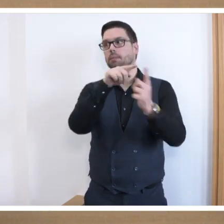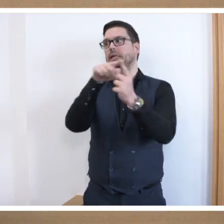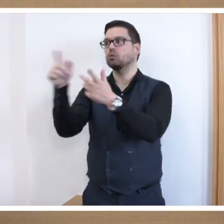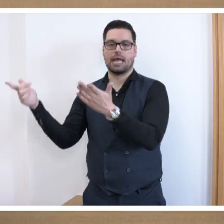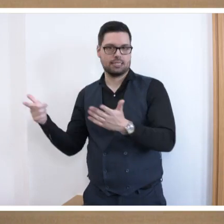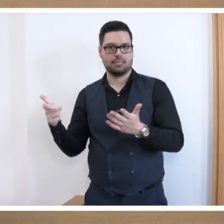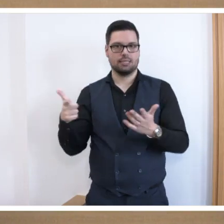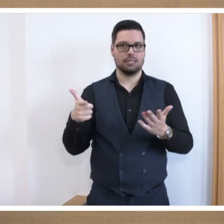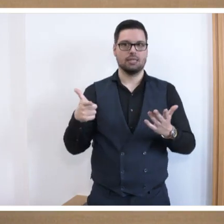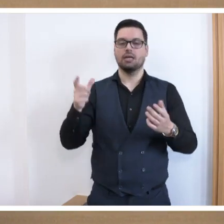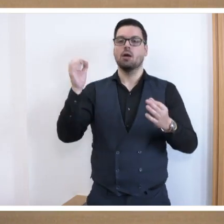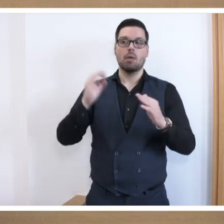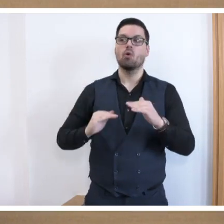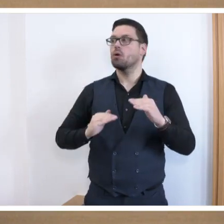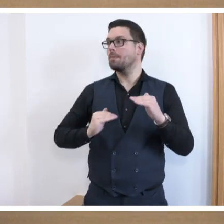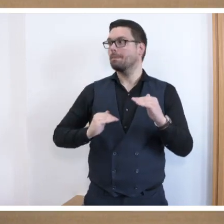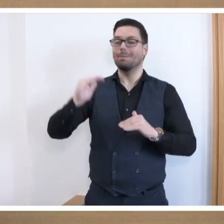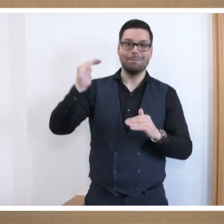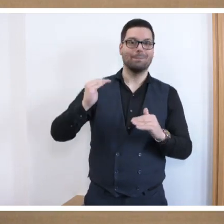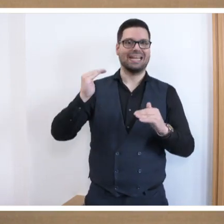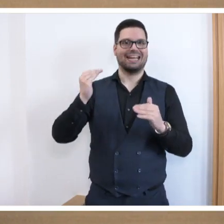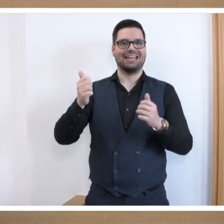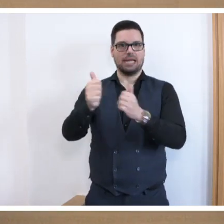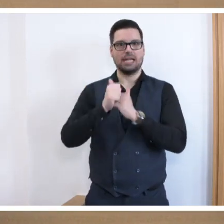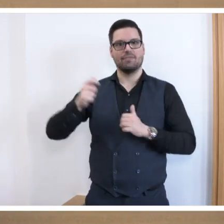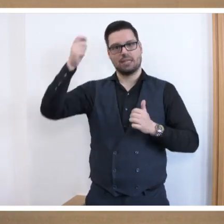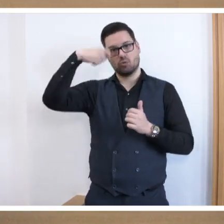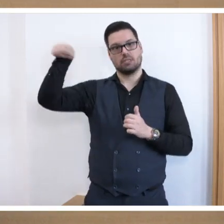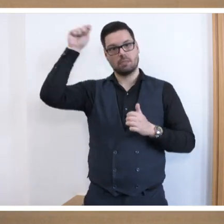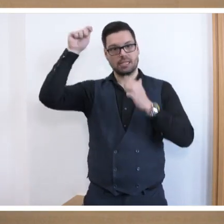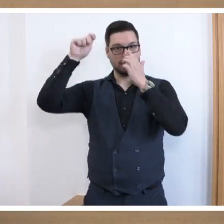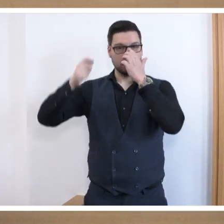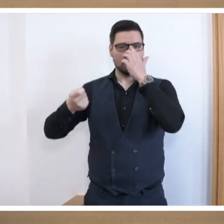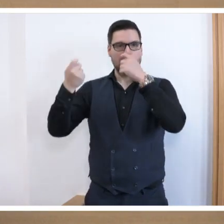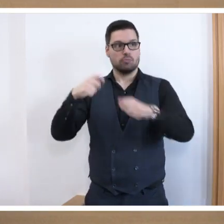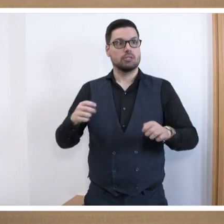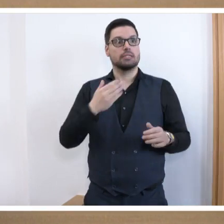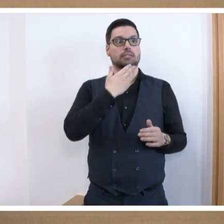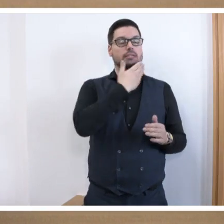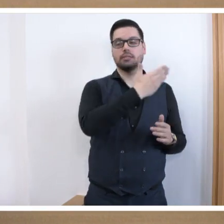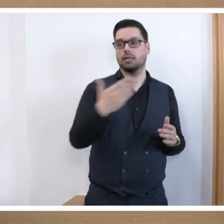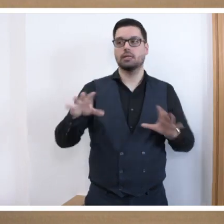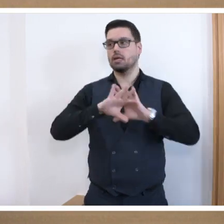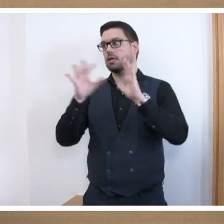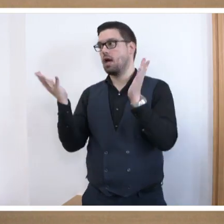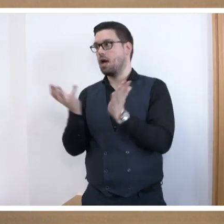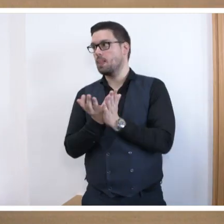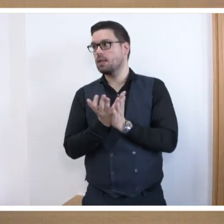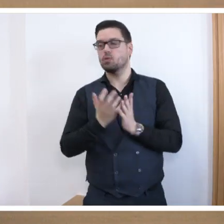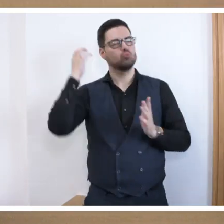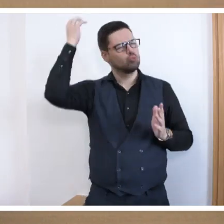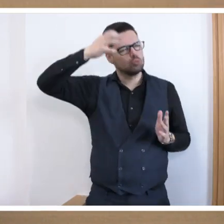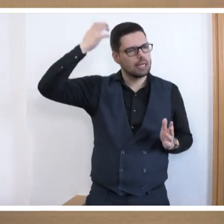sondern wir brauchen zusätzliche Hilfen aus Berlin. Abschließend danke ich allen, die besonnen,